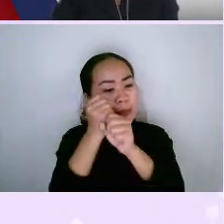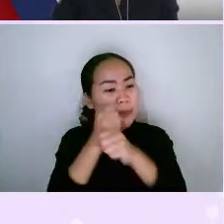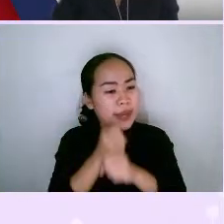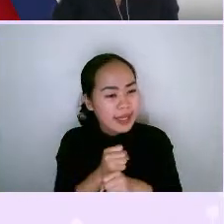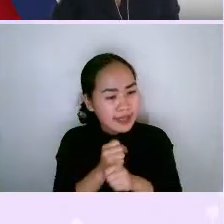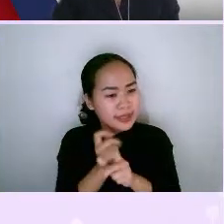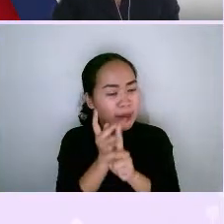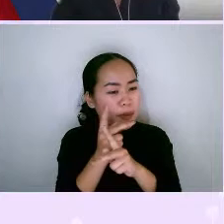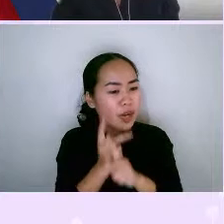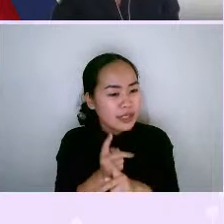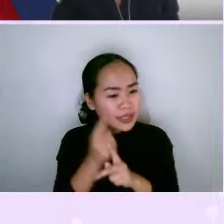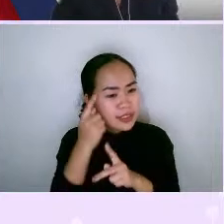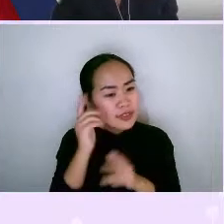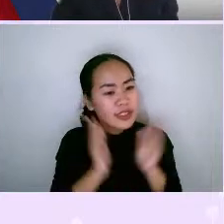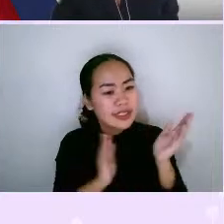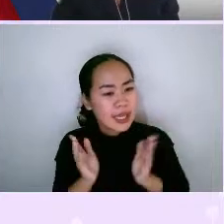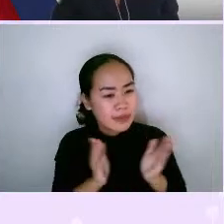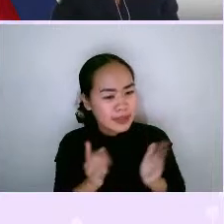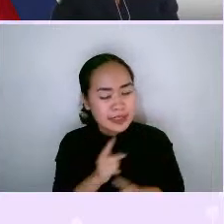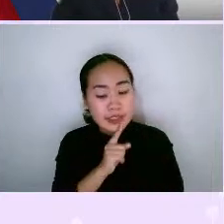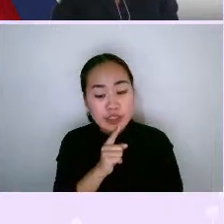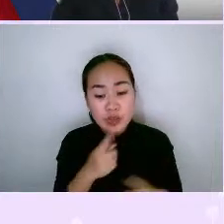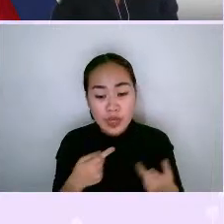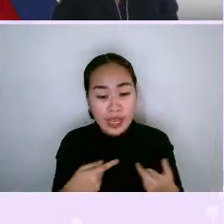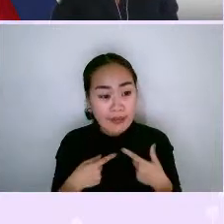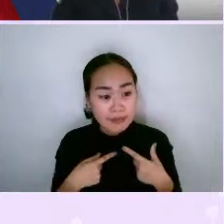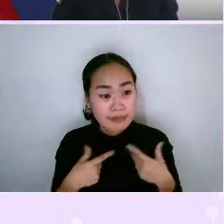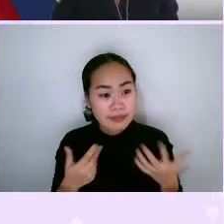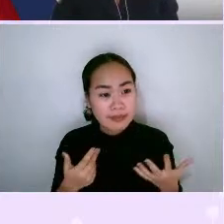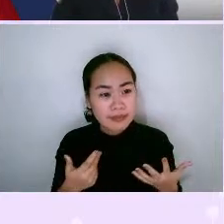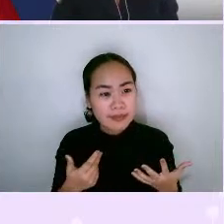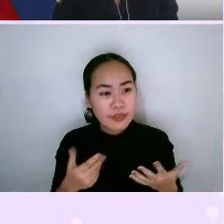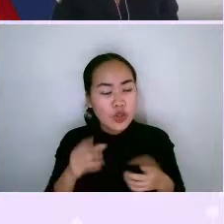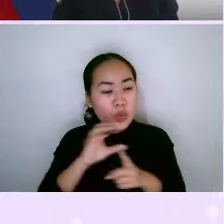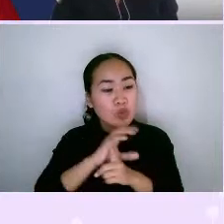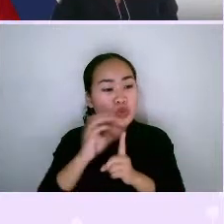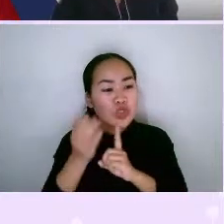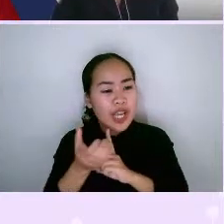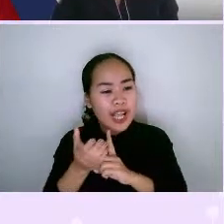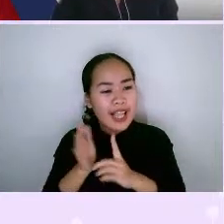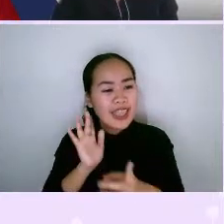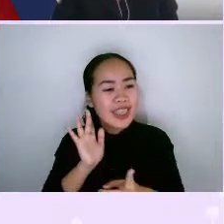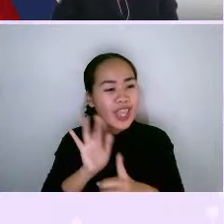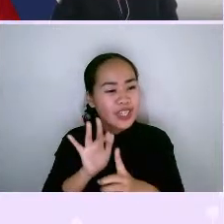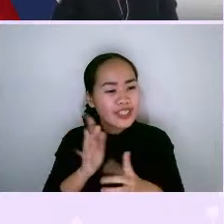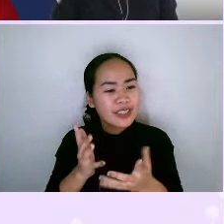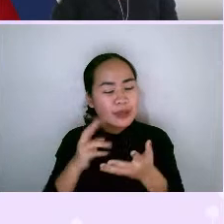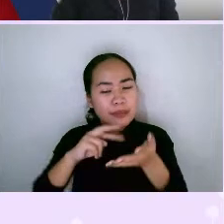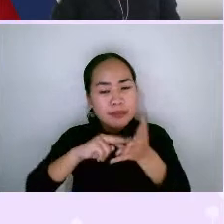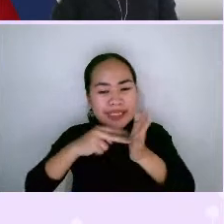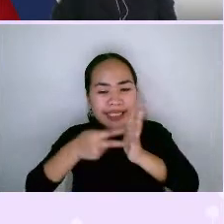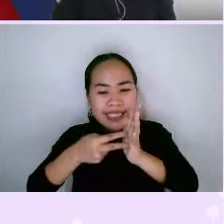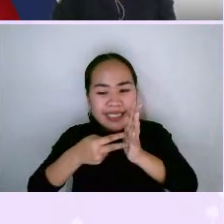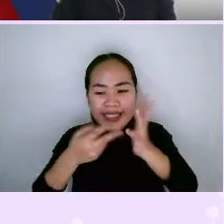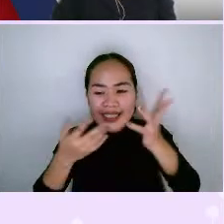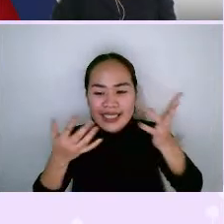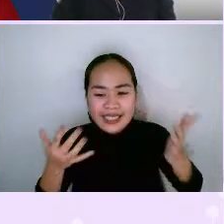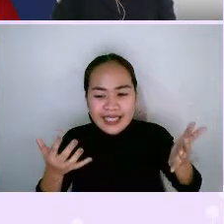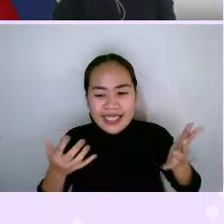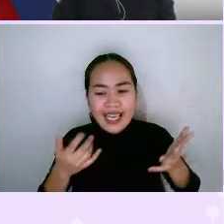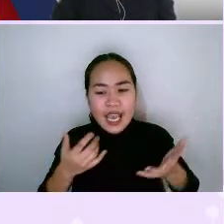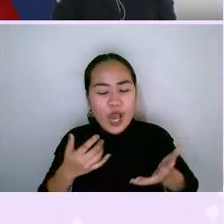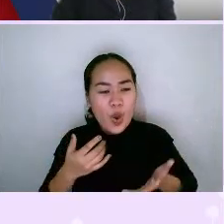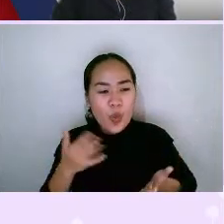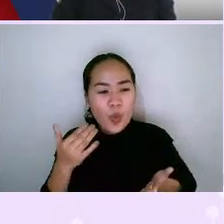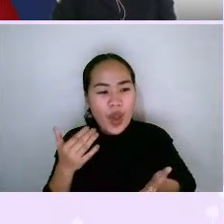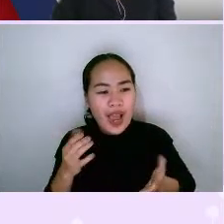or serbisyo na ito. At meron din itong cultural touch sabi nga, ano po. And ang ating mga